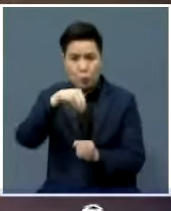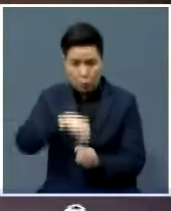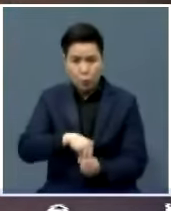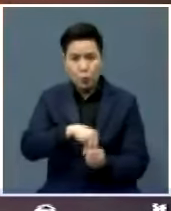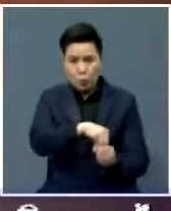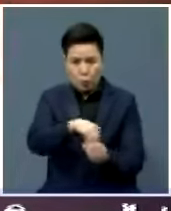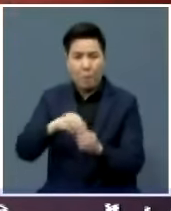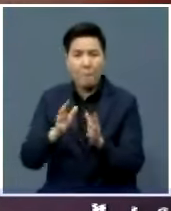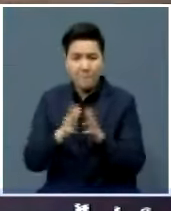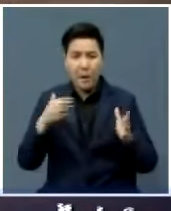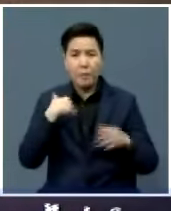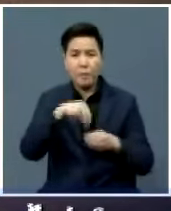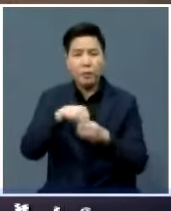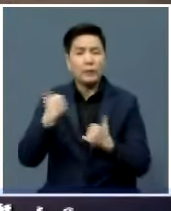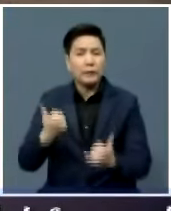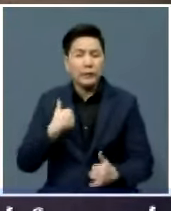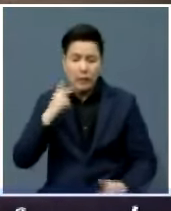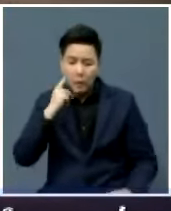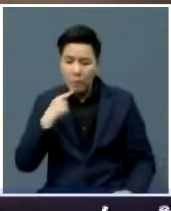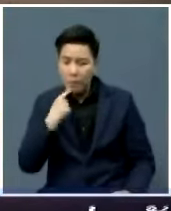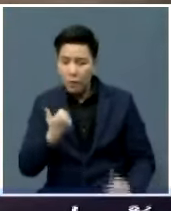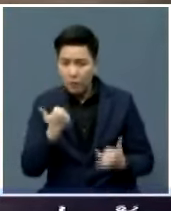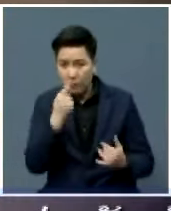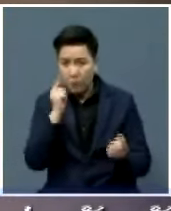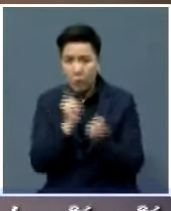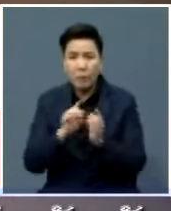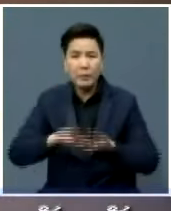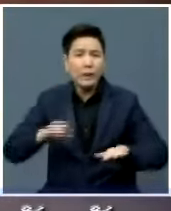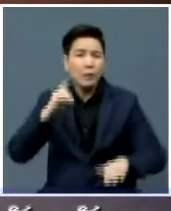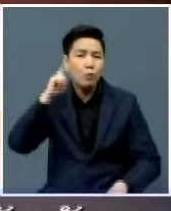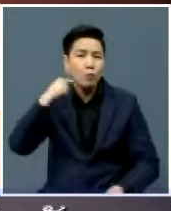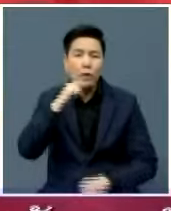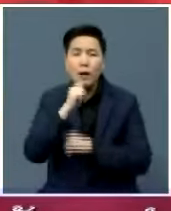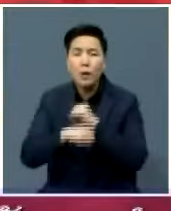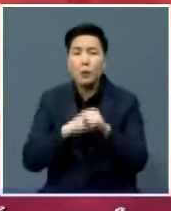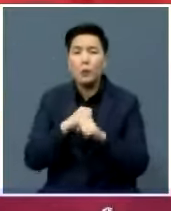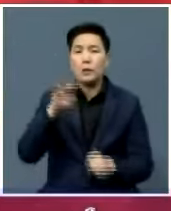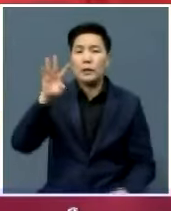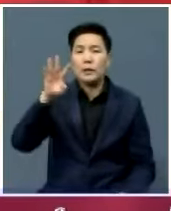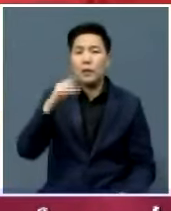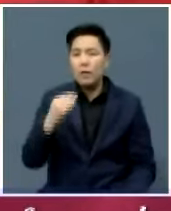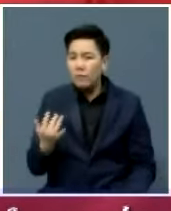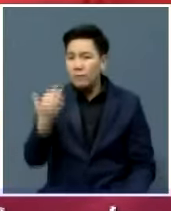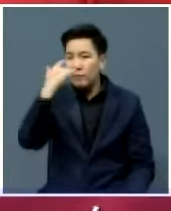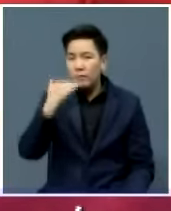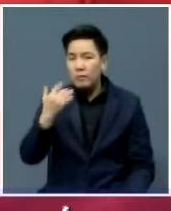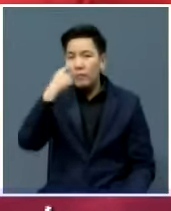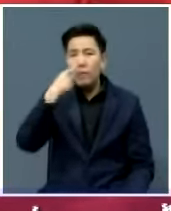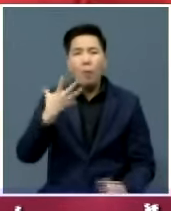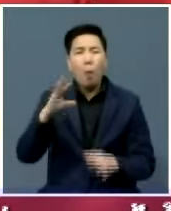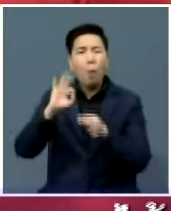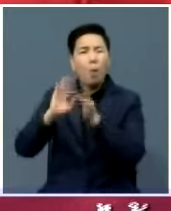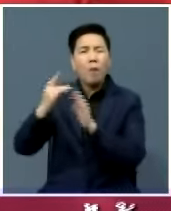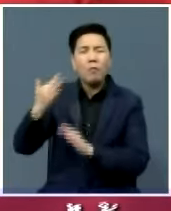าดอยู่กันเยอะเบื้องต้นมีรายงานว่าเด็กหญิงอายุ4ขวบคนหนึ่งสำลักควันเสีย